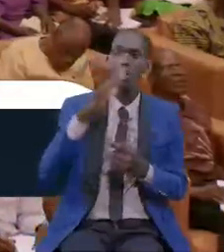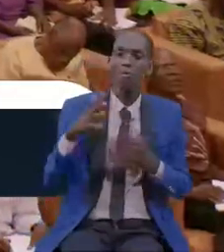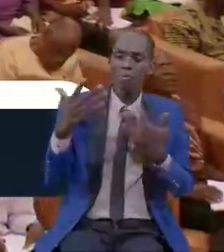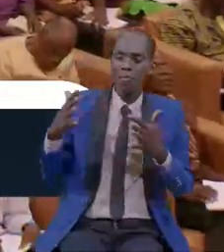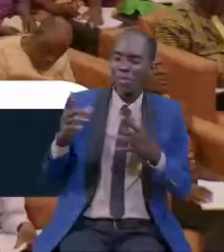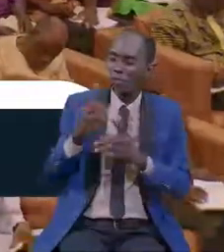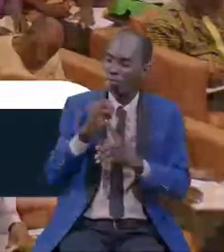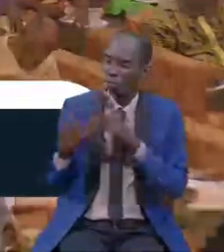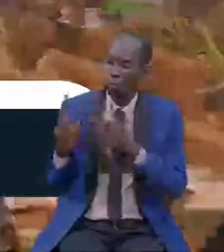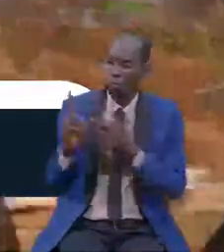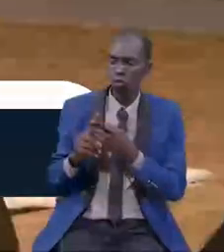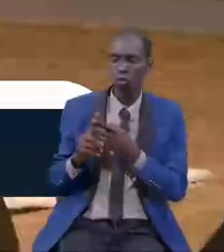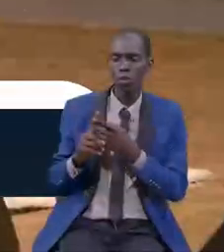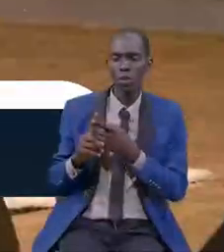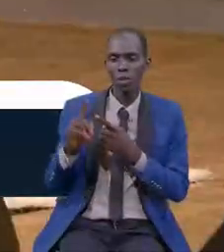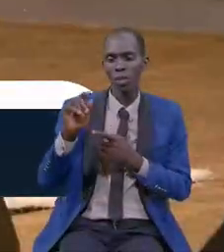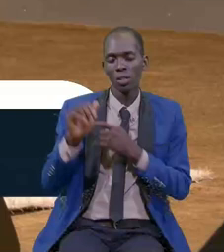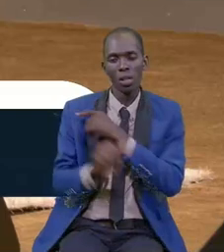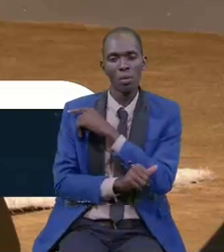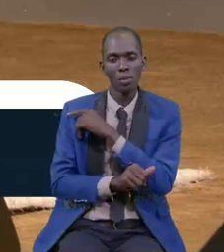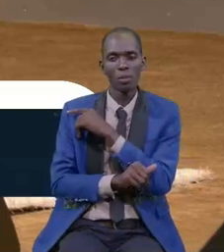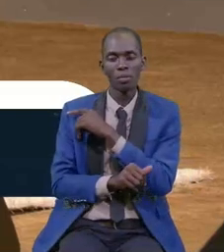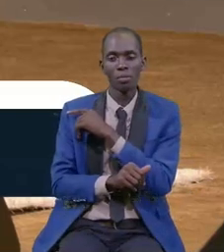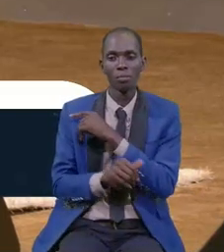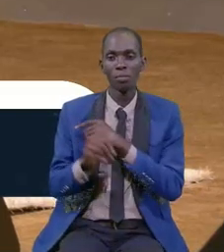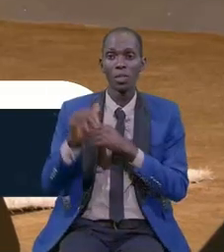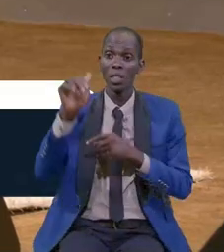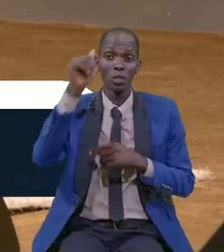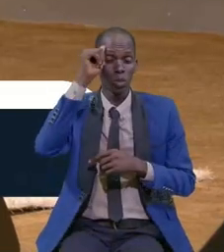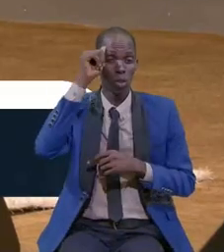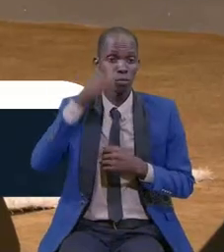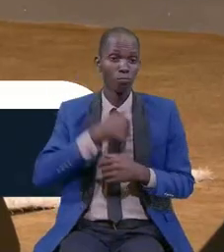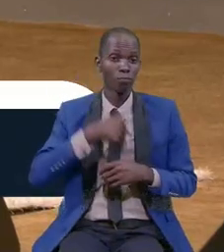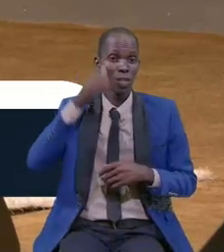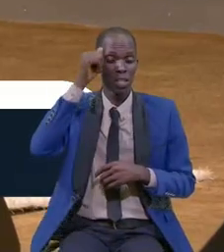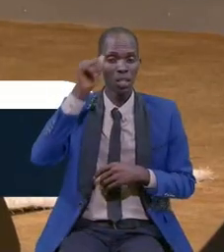qui lui avait dit ne mange pas de ce